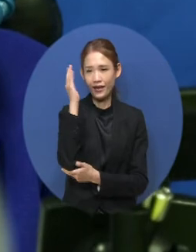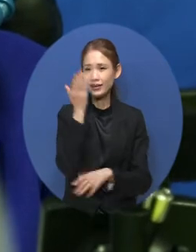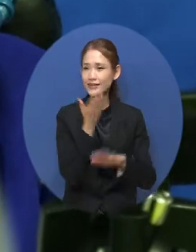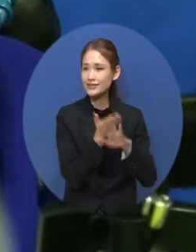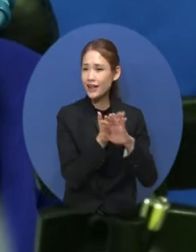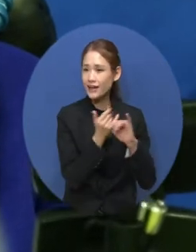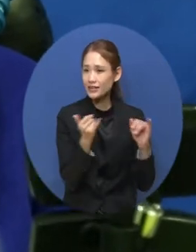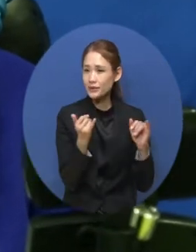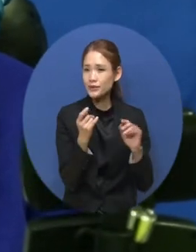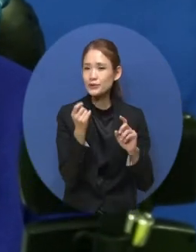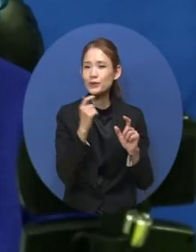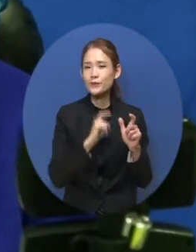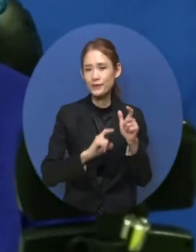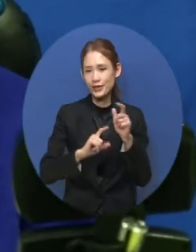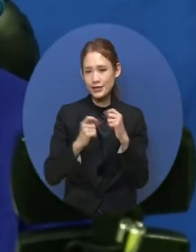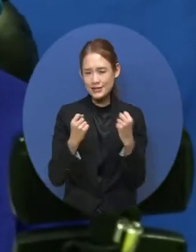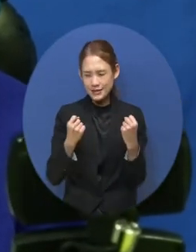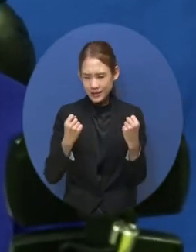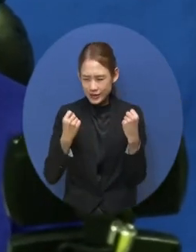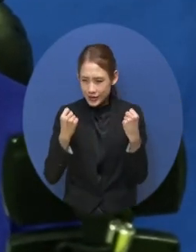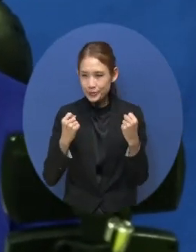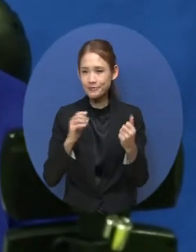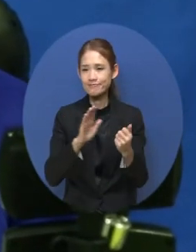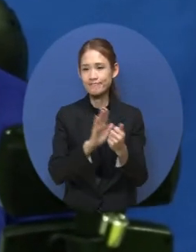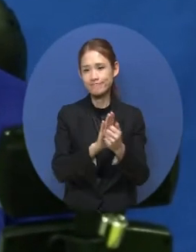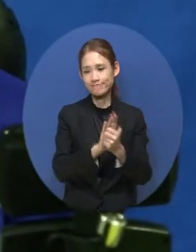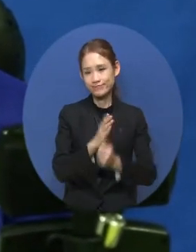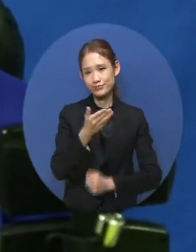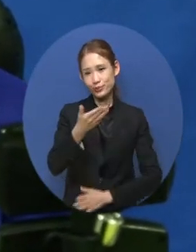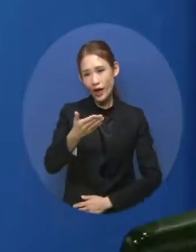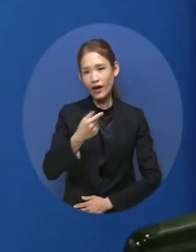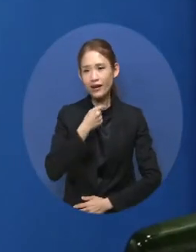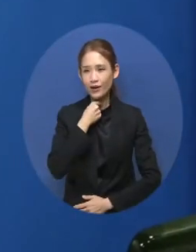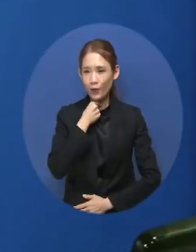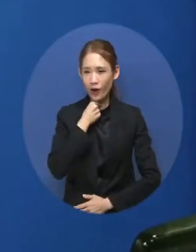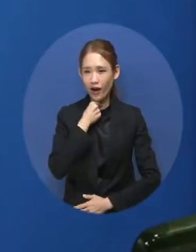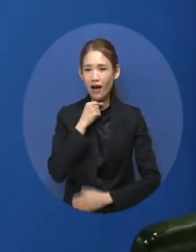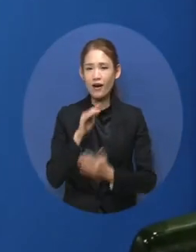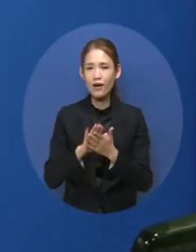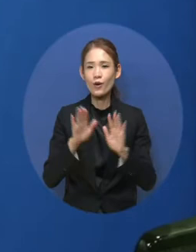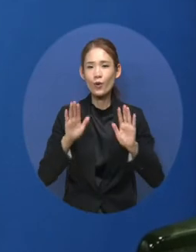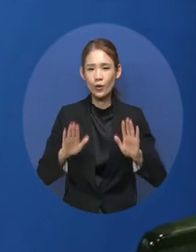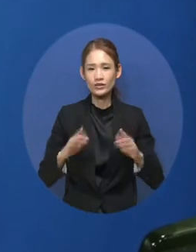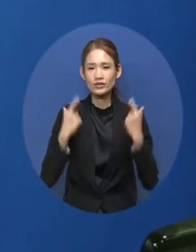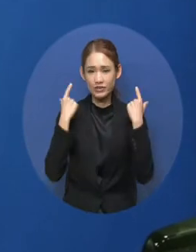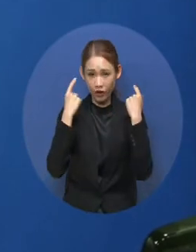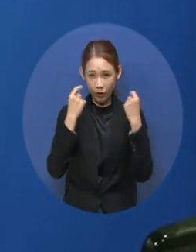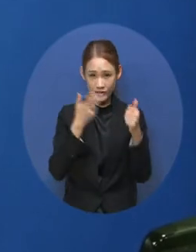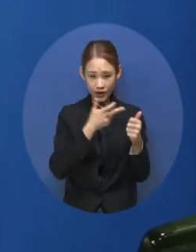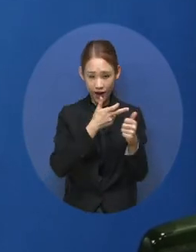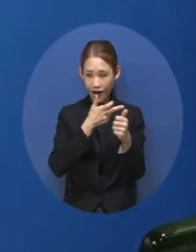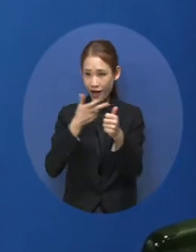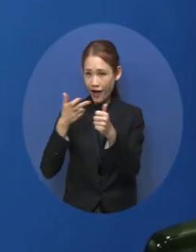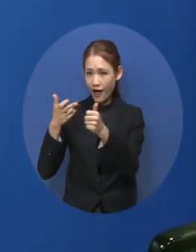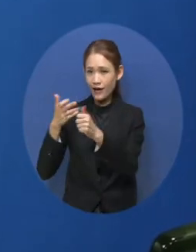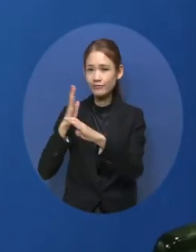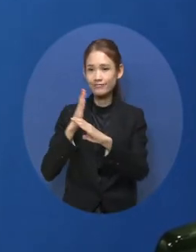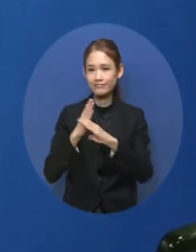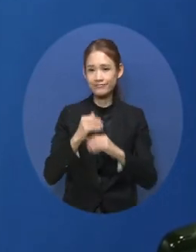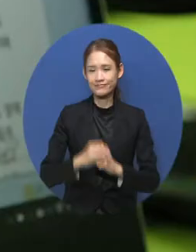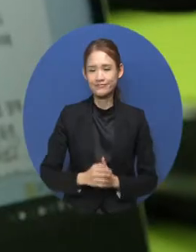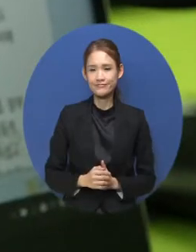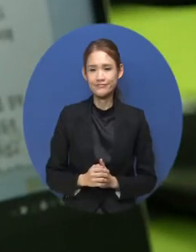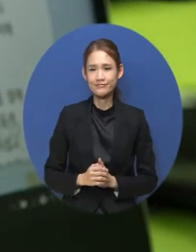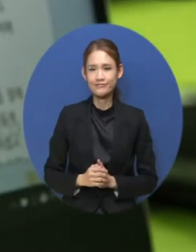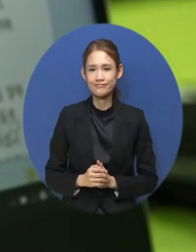누군가에게 조금이나마 힘이 되길 바라며 원준 씨는 오늘도 카메라 앞에 섭니다.